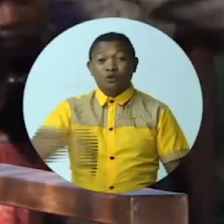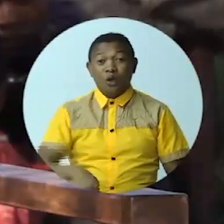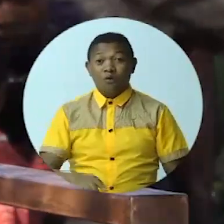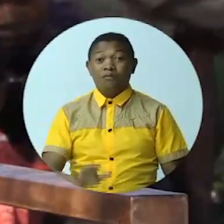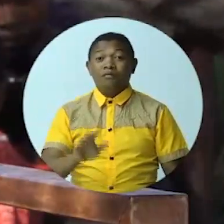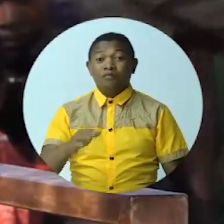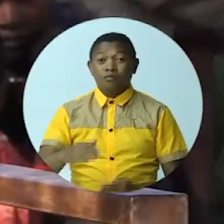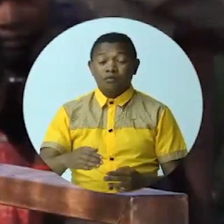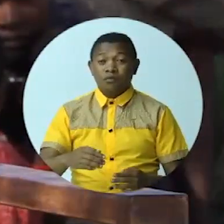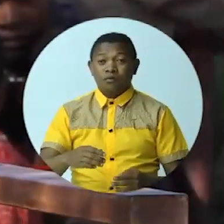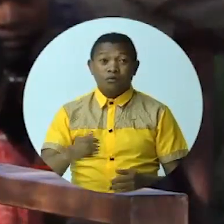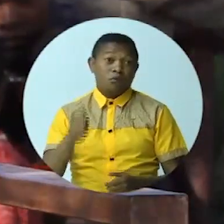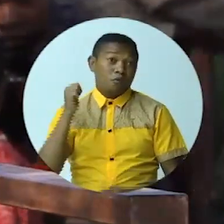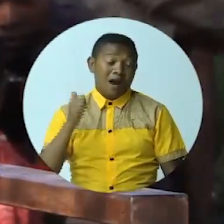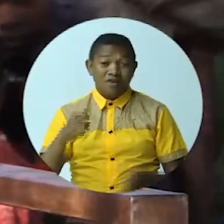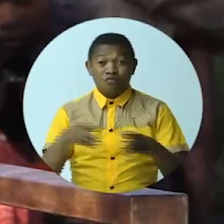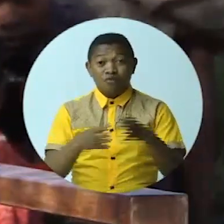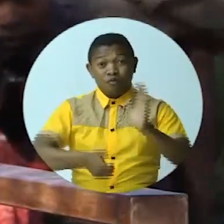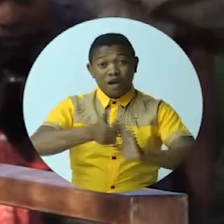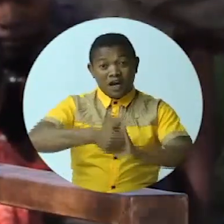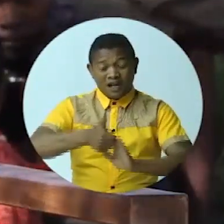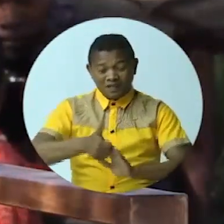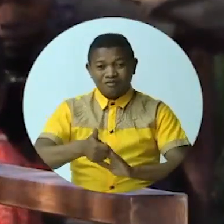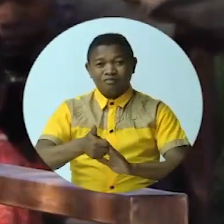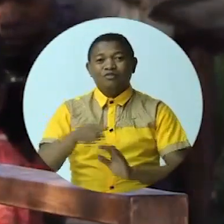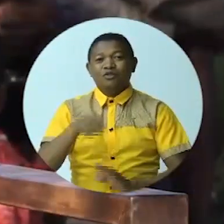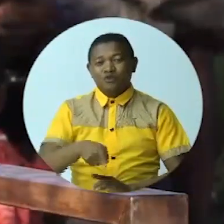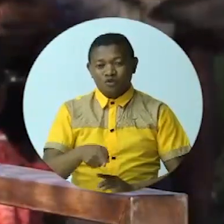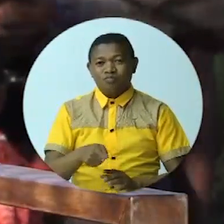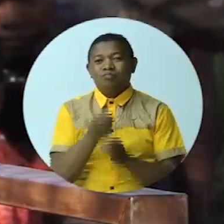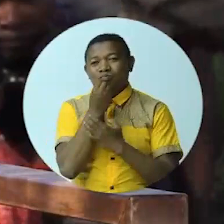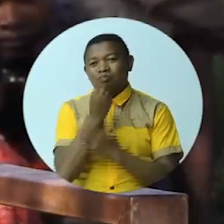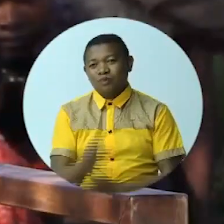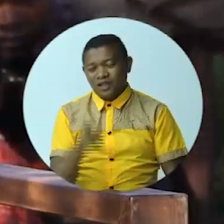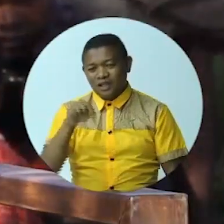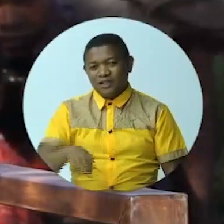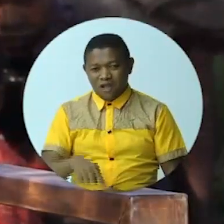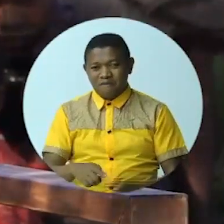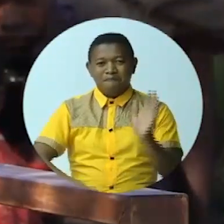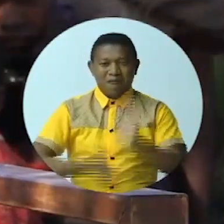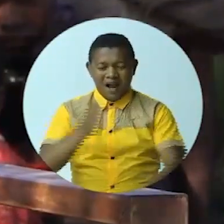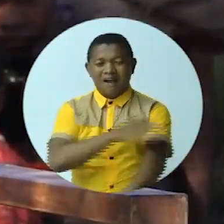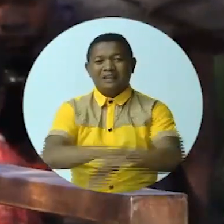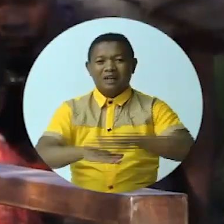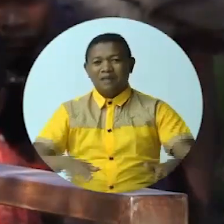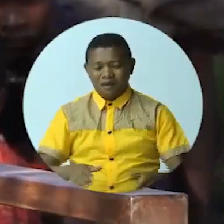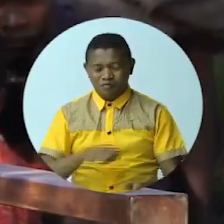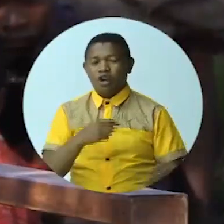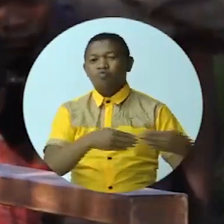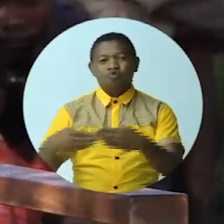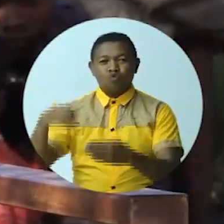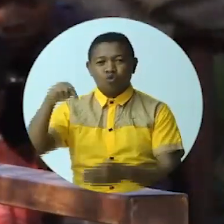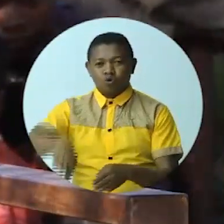anatin'ny filan-kevitry ny ministra Omaly a mbola mitohy ny amehana ara-pahasalamana mandritra ny 5 ambin'ny folo andro eto amin'ny tanin'ny